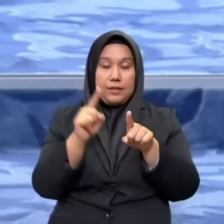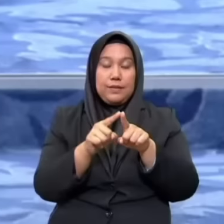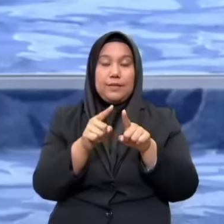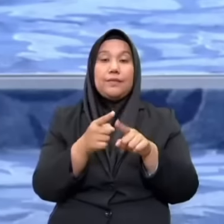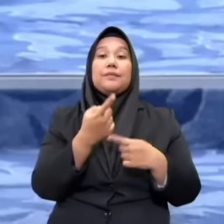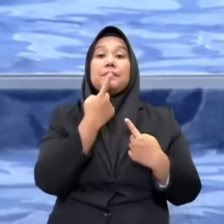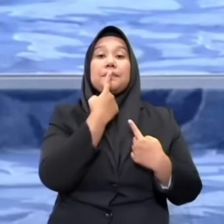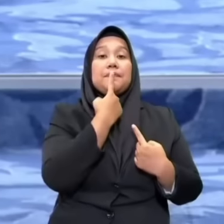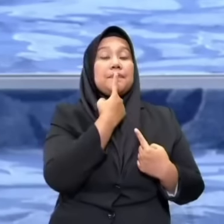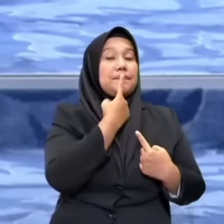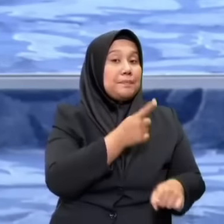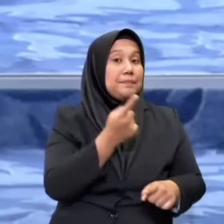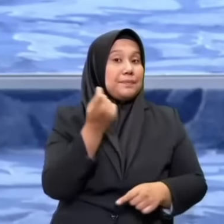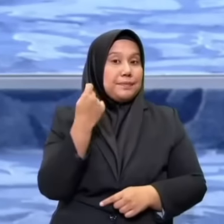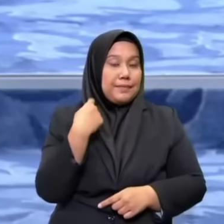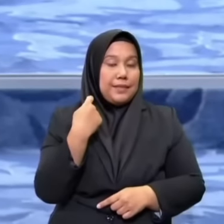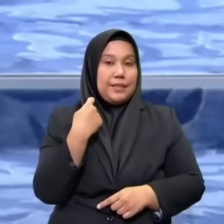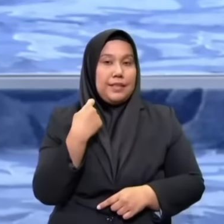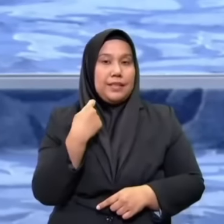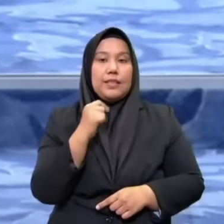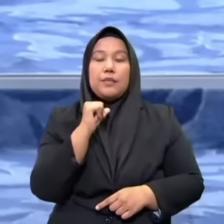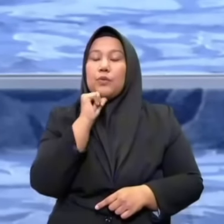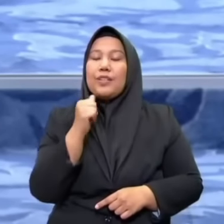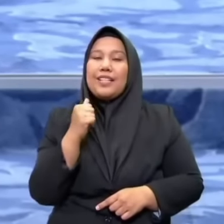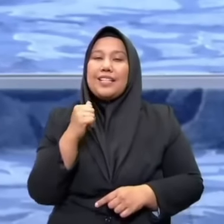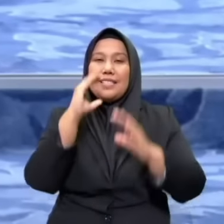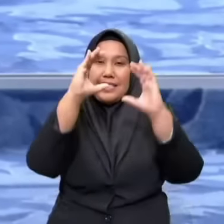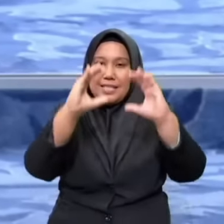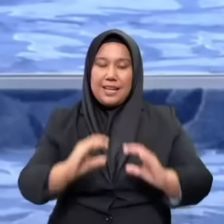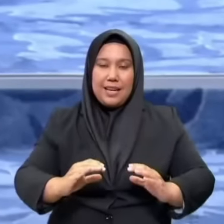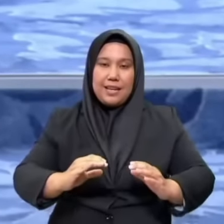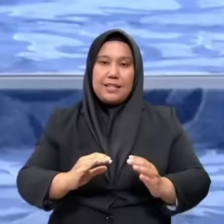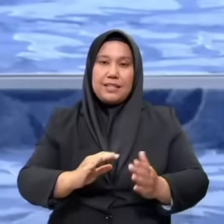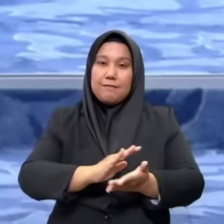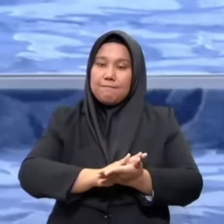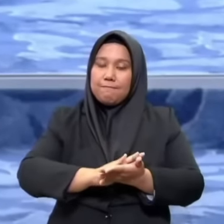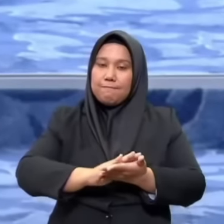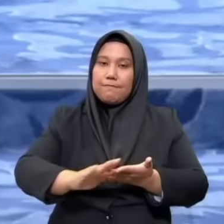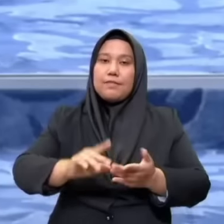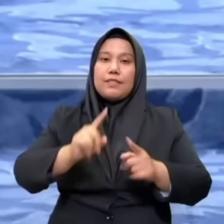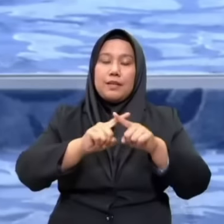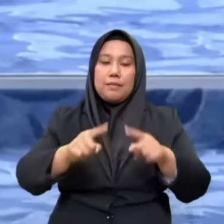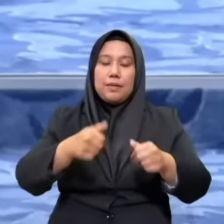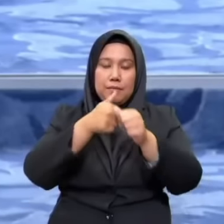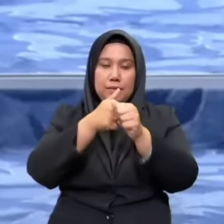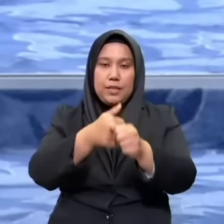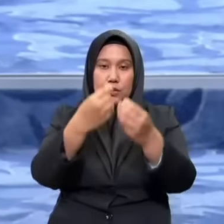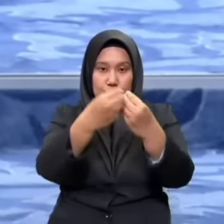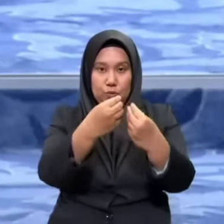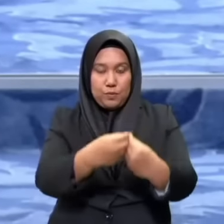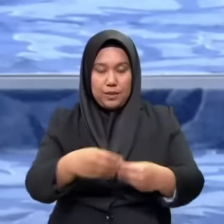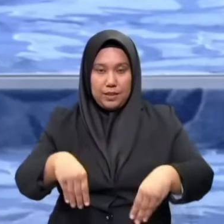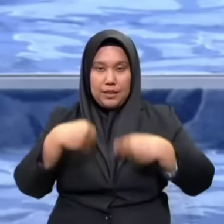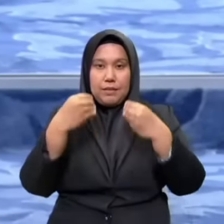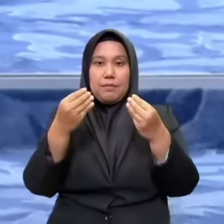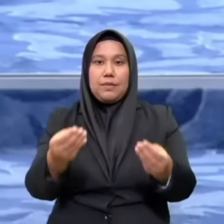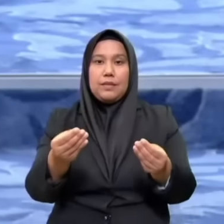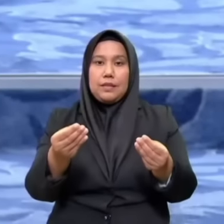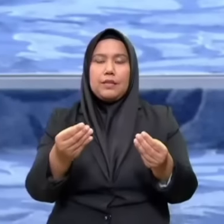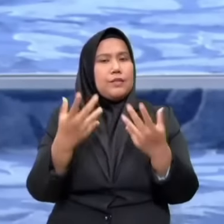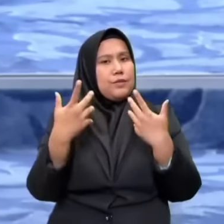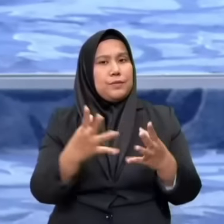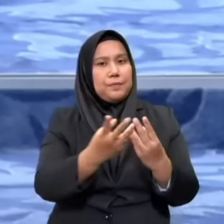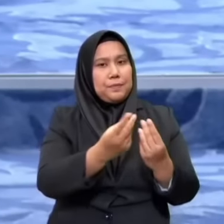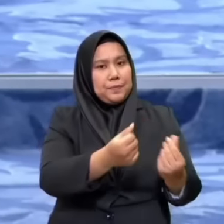tadi, dia bukan satu pendekatan yang sempurna, tetapi mengikut angka yang diberikan setakat ini, sekian